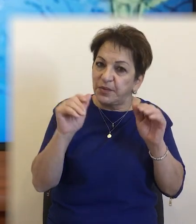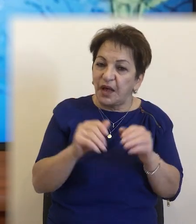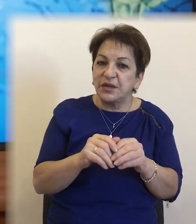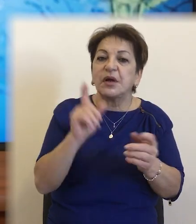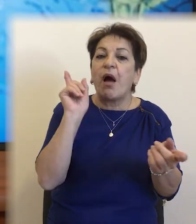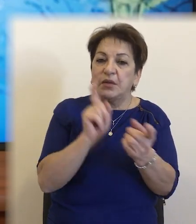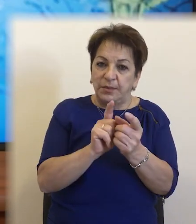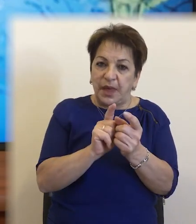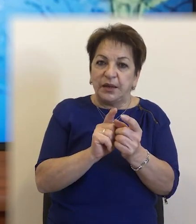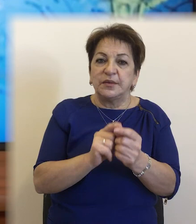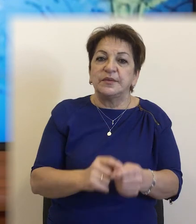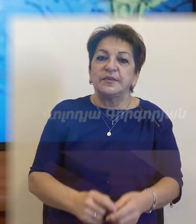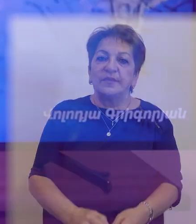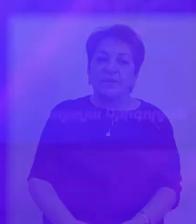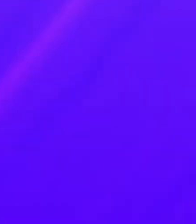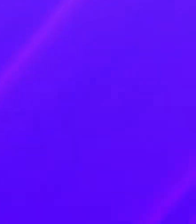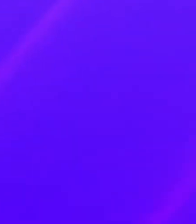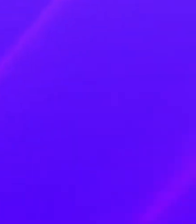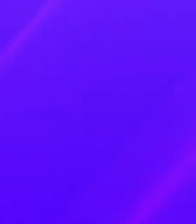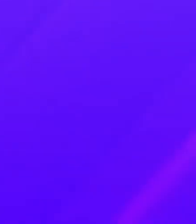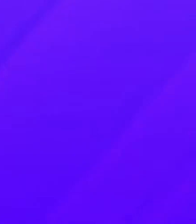հրաժշտ եմ տալիս։ Քանդիպենք։